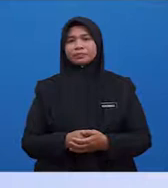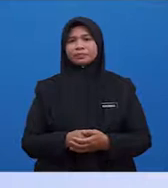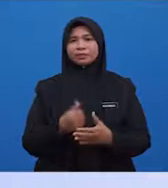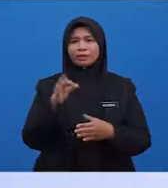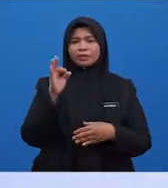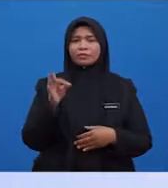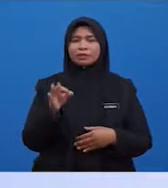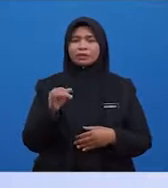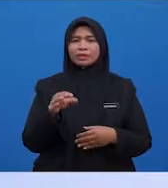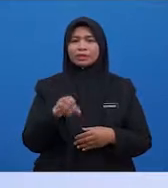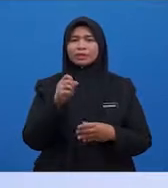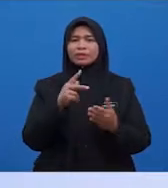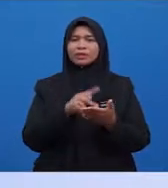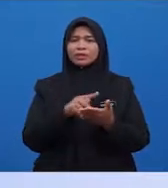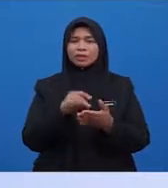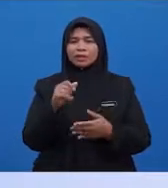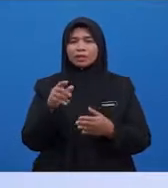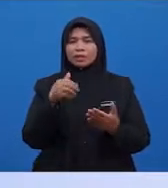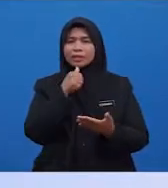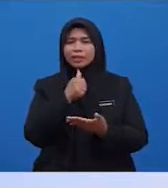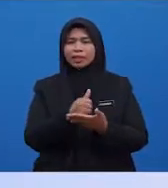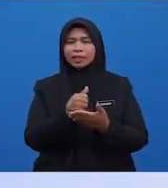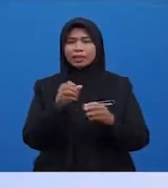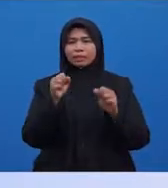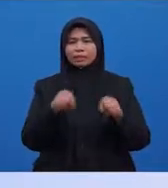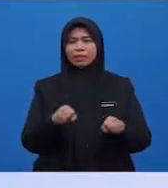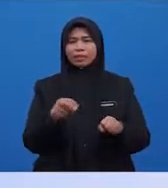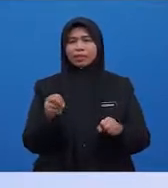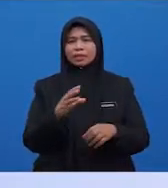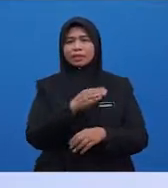kira adalah menilai kebolehan dan